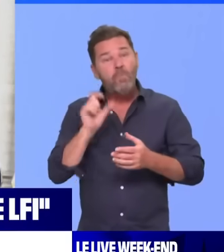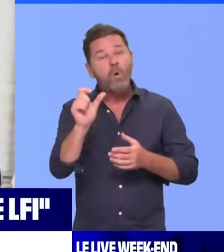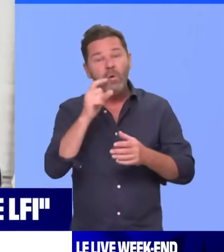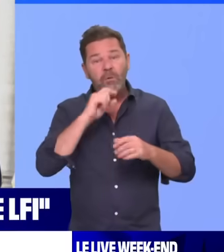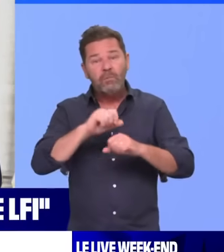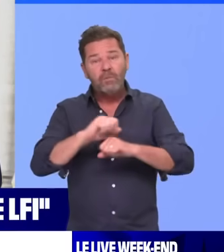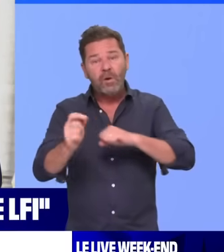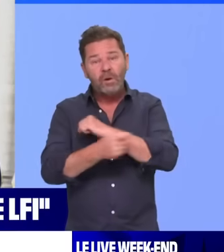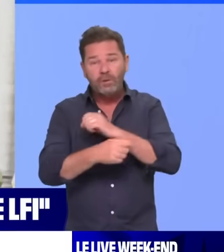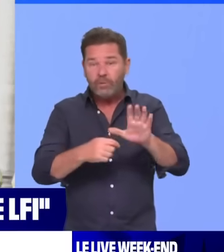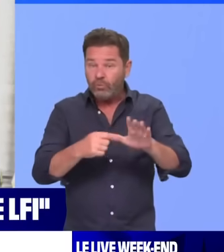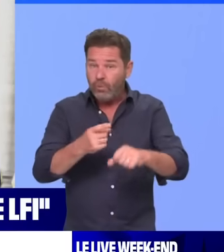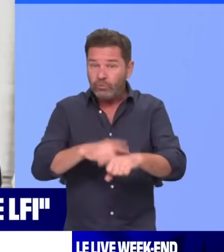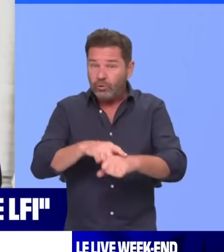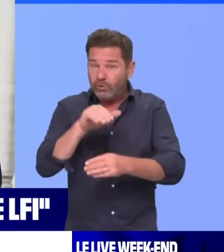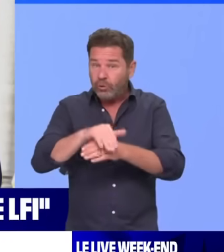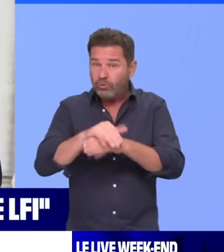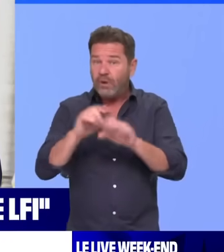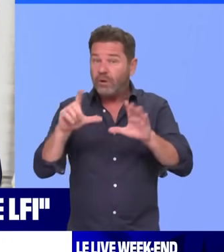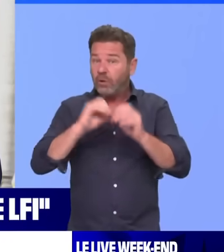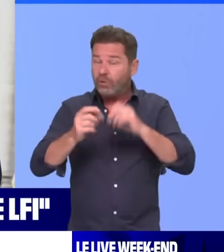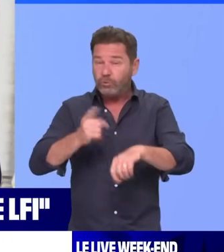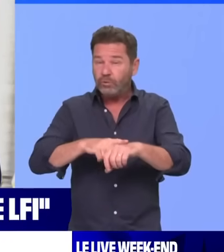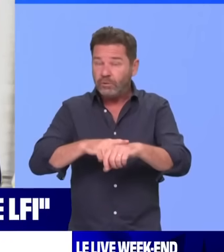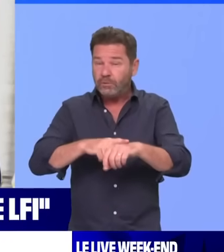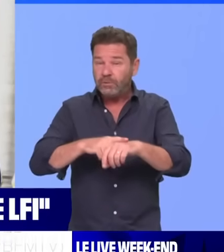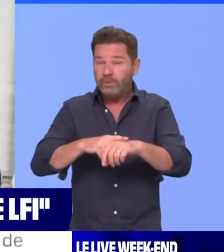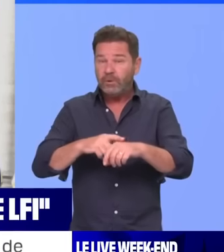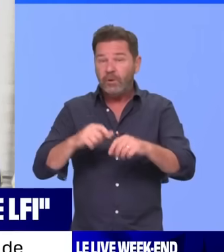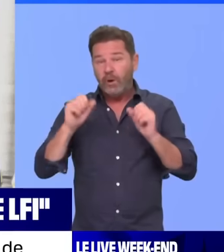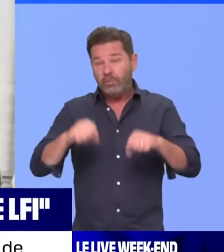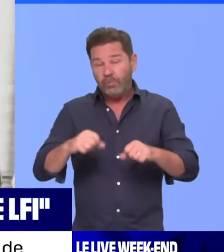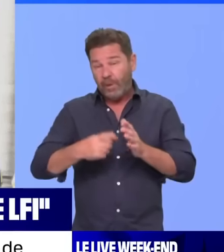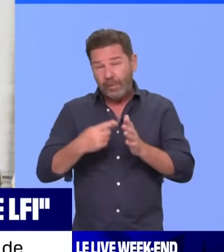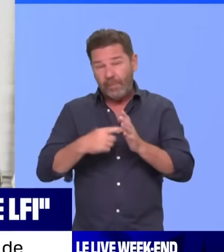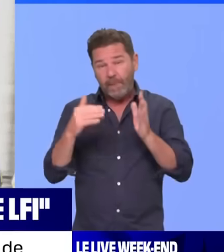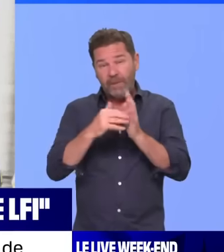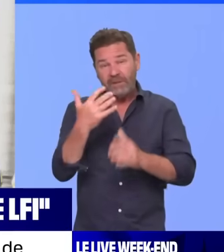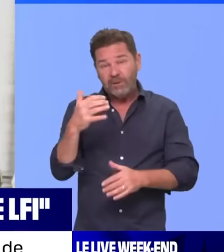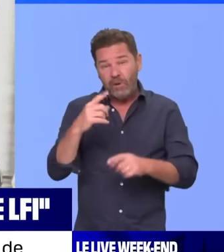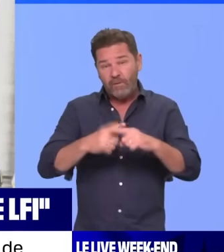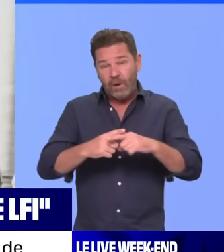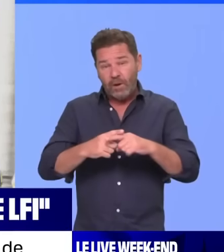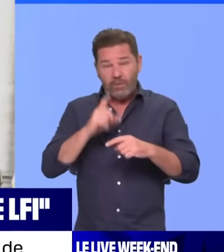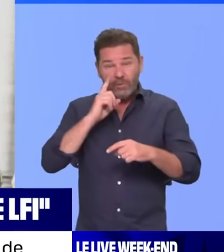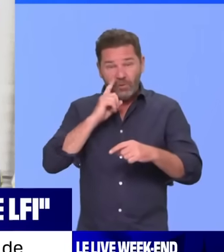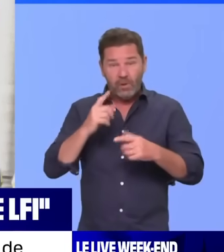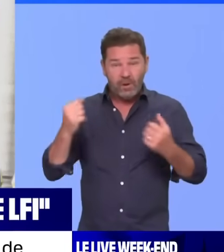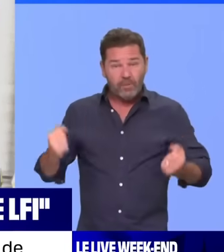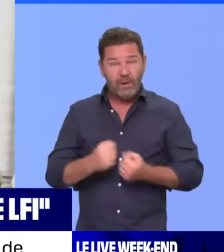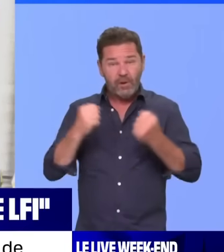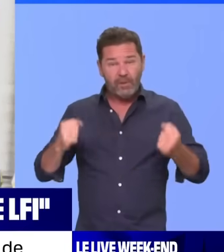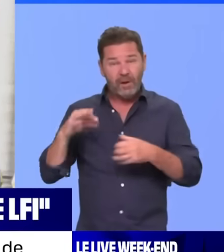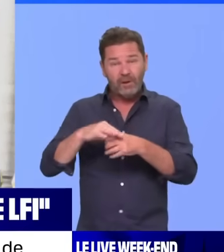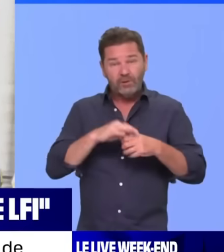dès le soir même et je l'ai fait à peu près 1500 fois parce que je me suis exprimé plus de 1500 fois dans cette campagne des élections